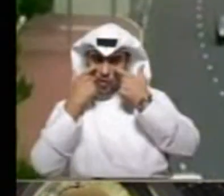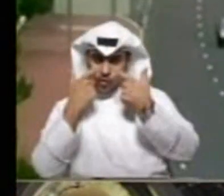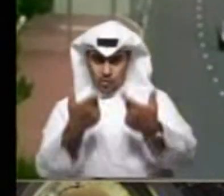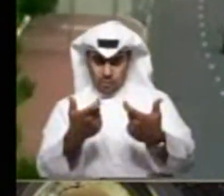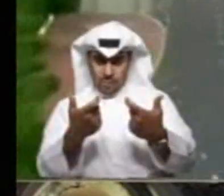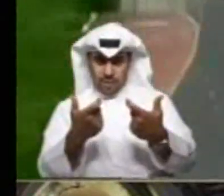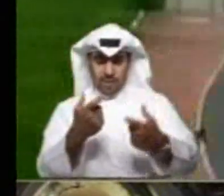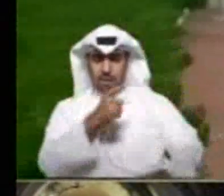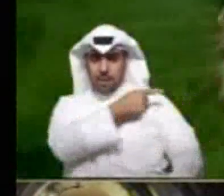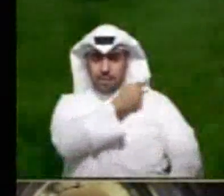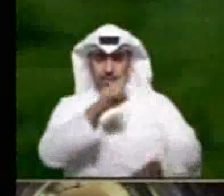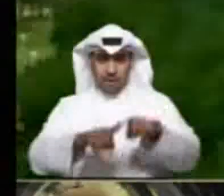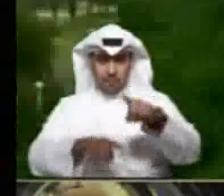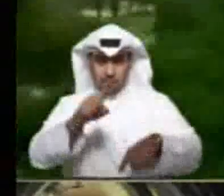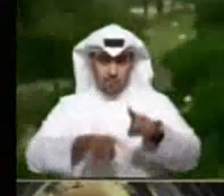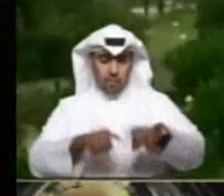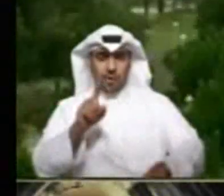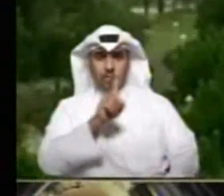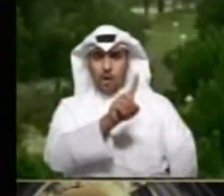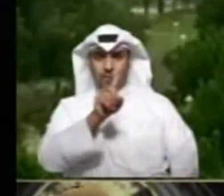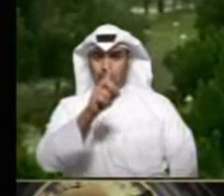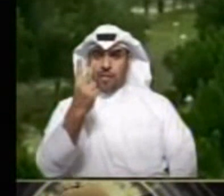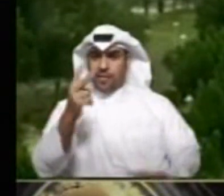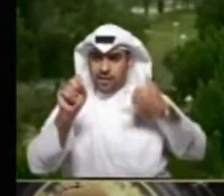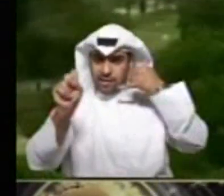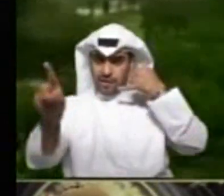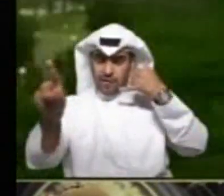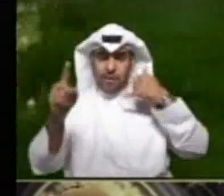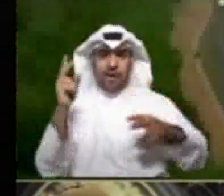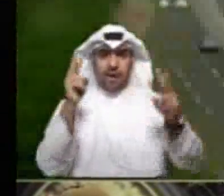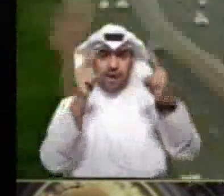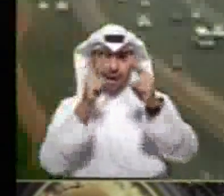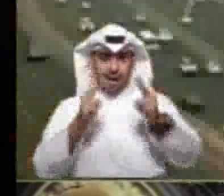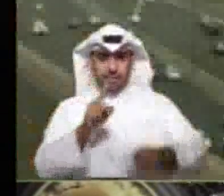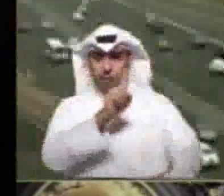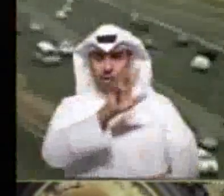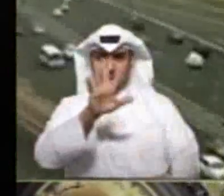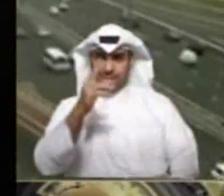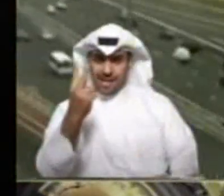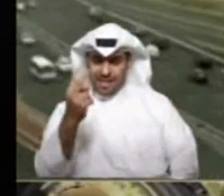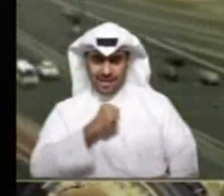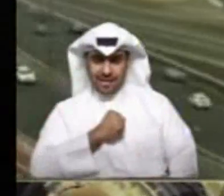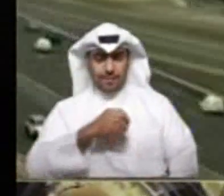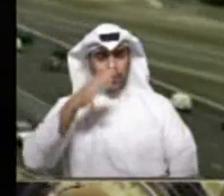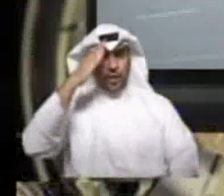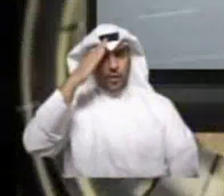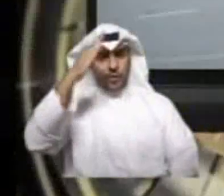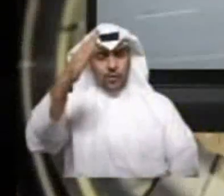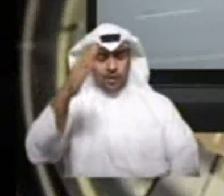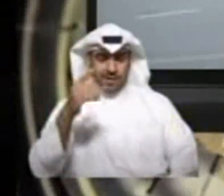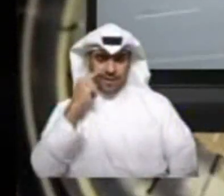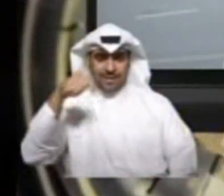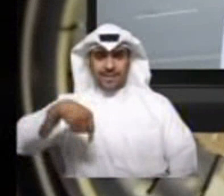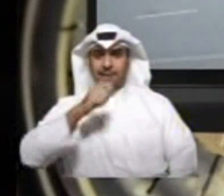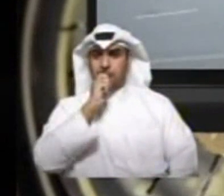ولطوارئ الكهرباء والماء 152، وأتمنى السلامة للجميع. شكرا زميلنا عبد العزيز حسين